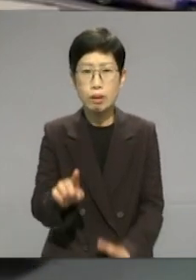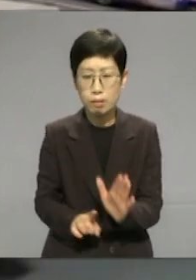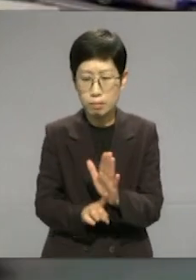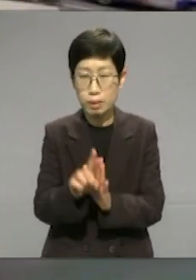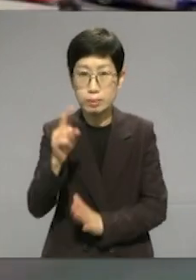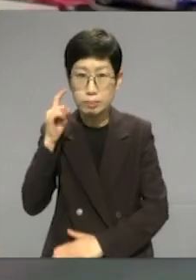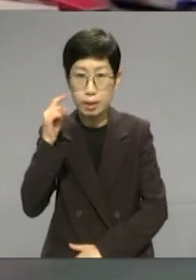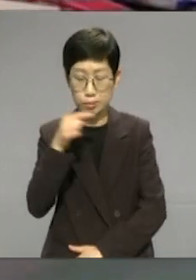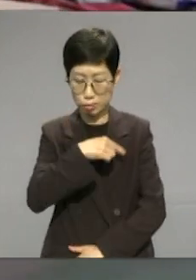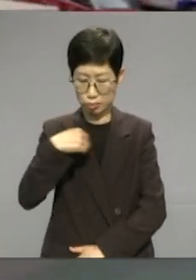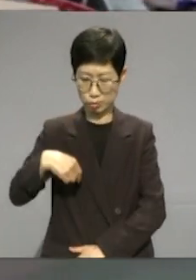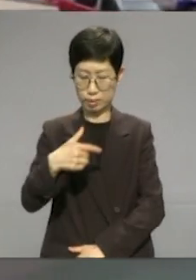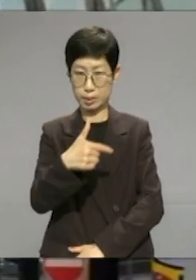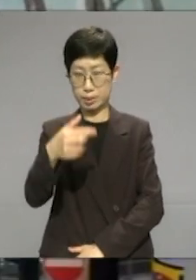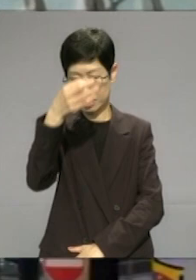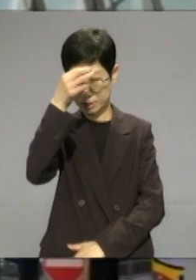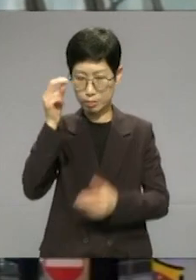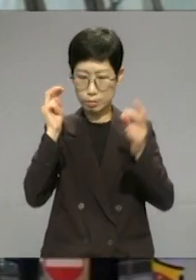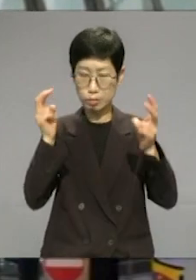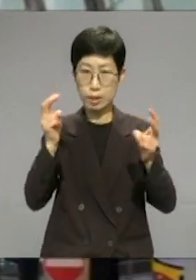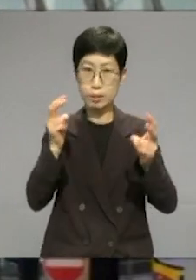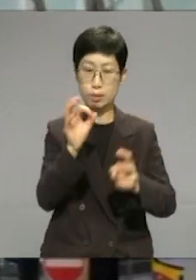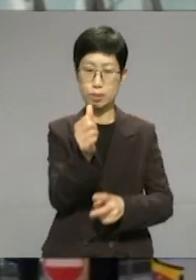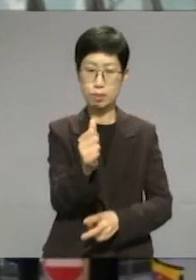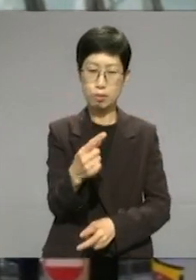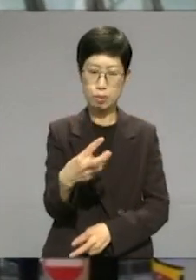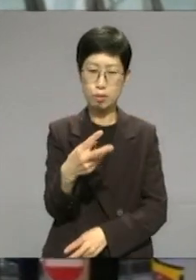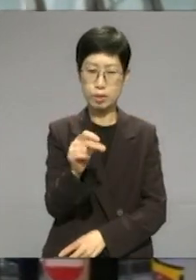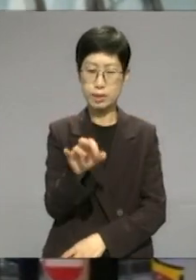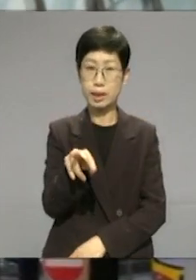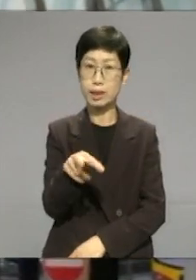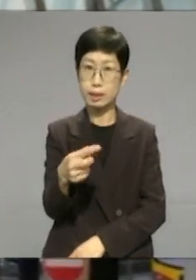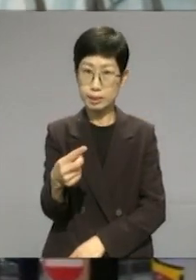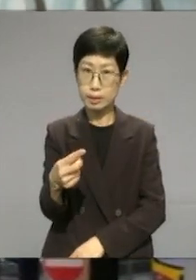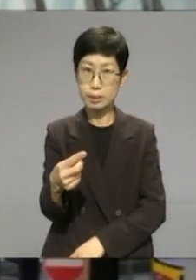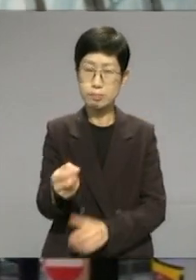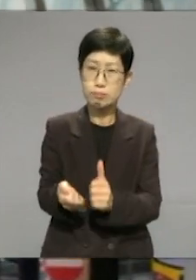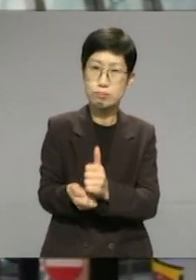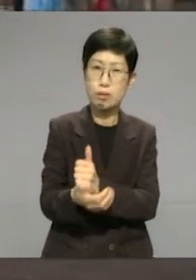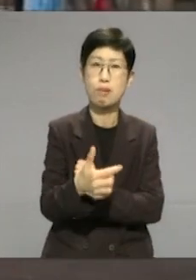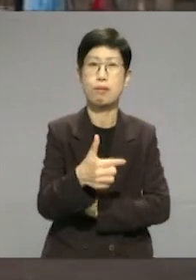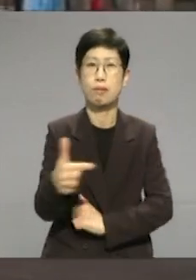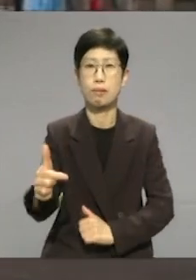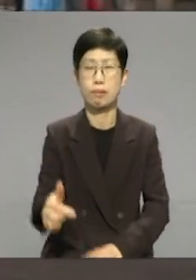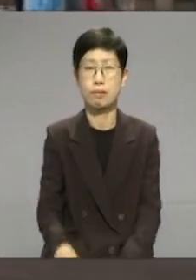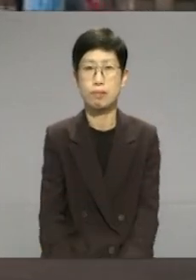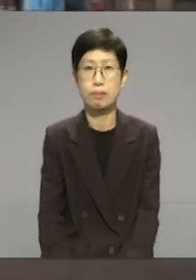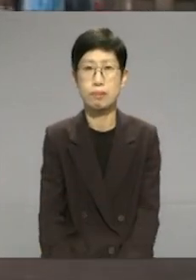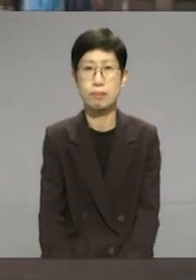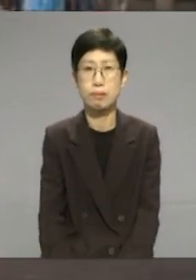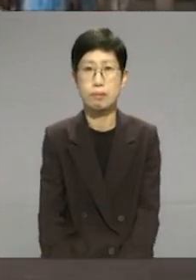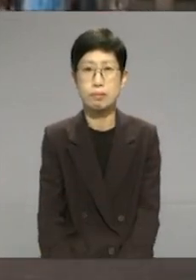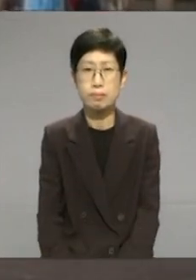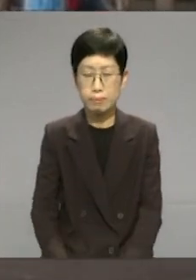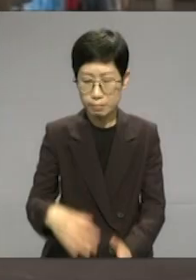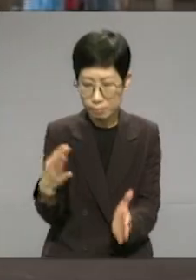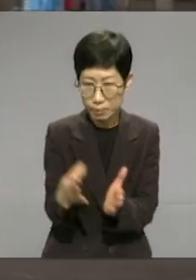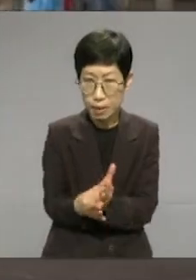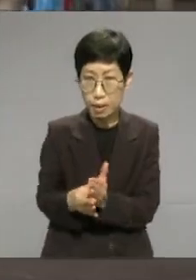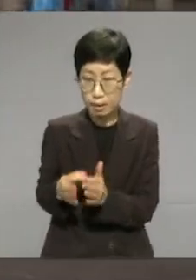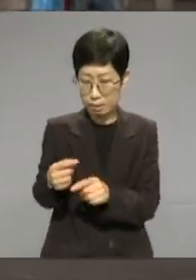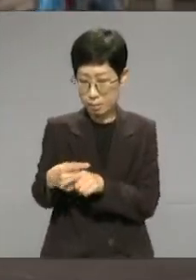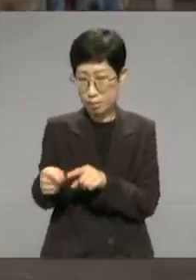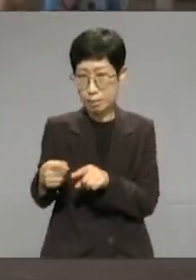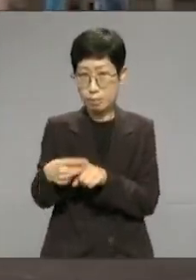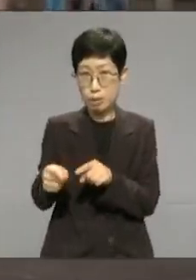상승세는 중국의 거대 기술 기업 알리바바 그룹 홀딩스와 텐센트 홀딩스가 주도하고 있습니다. 저렴한